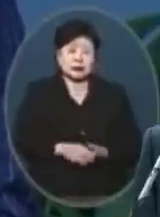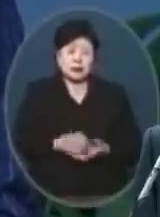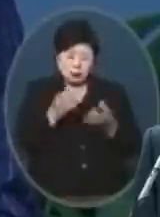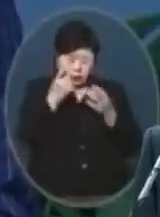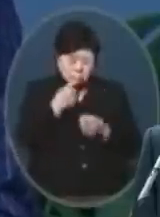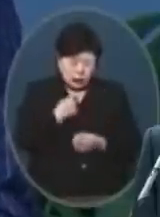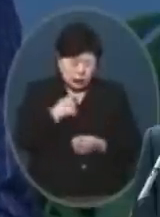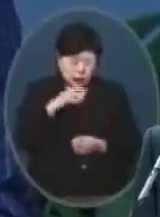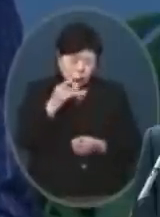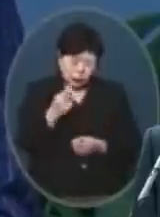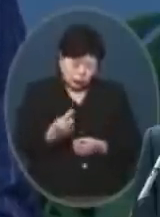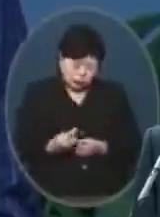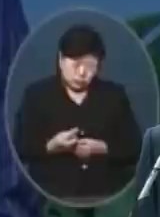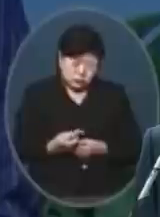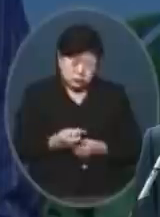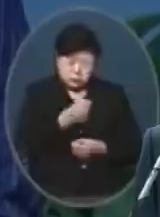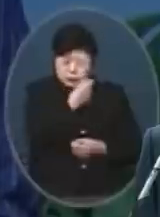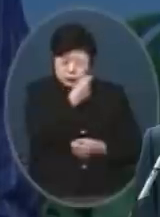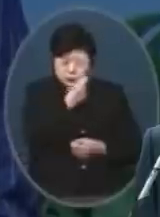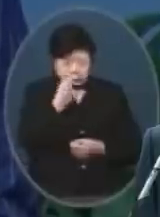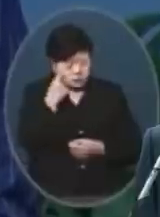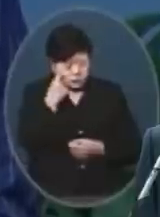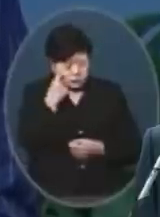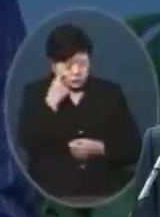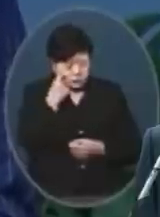고통을 당해도 아무 말도 많은데,